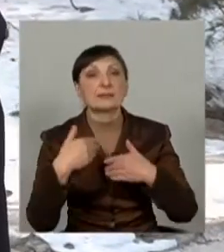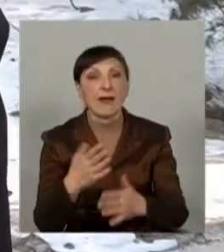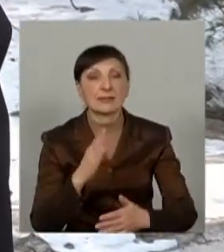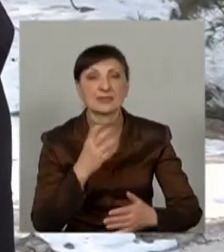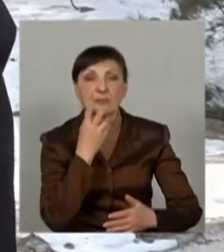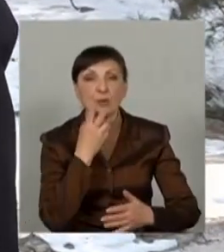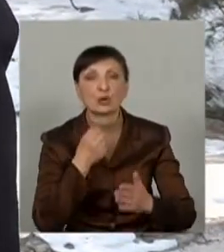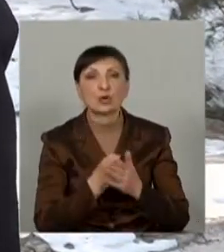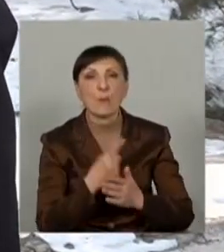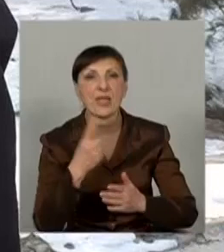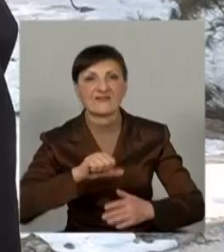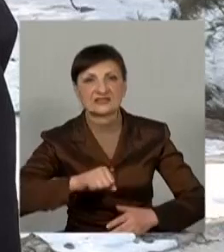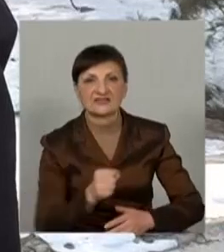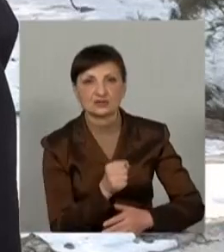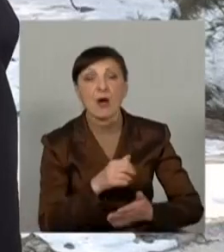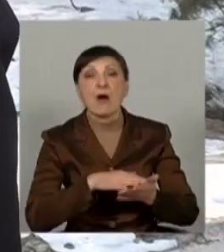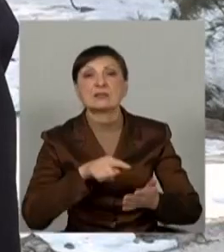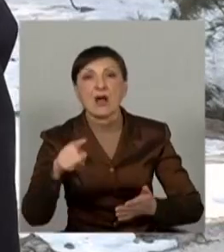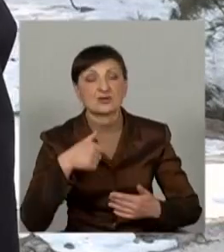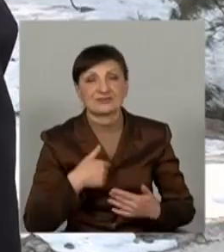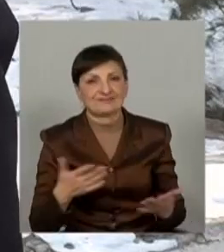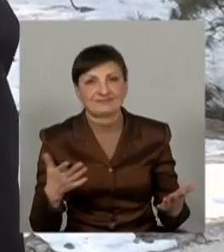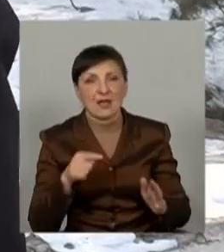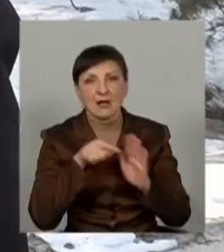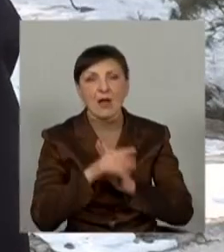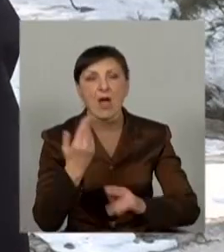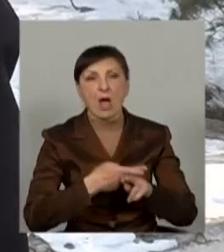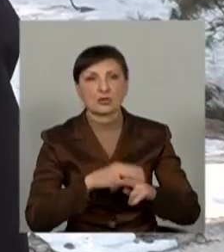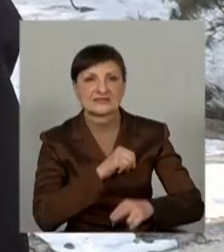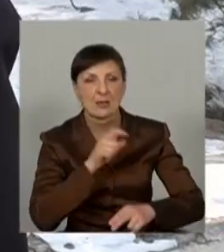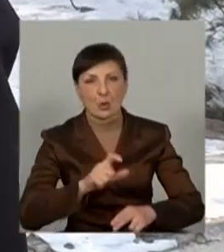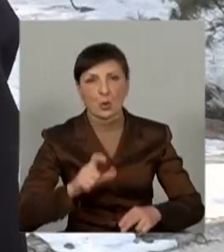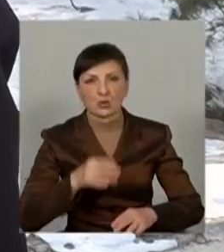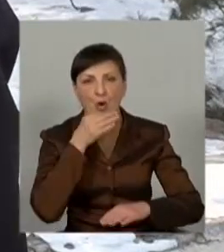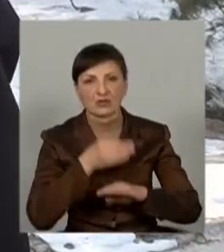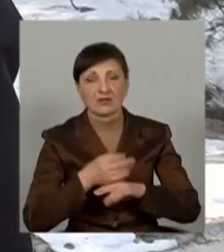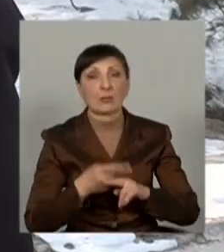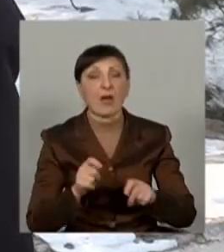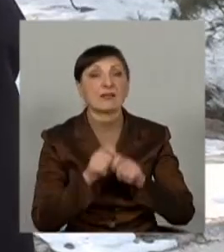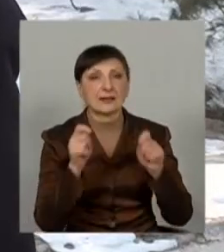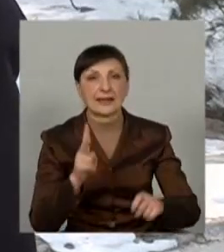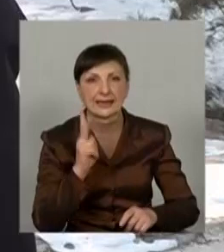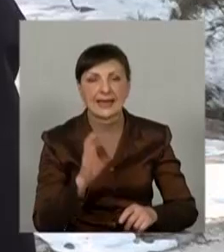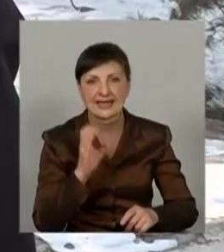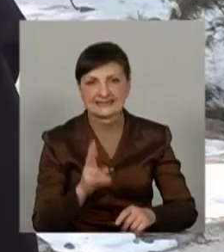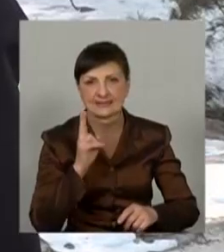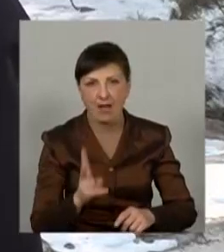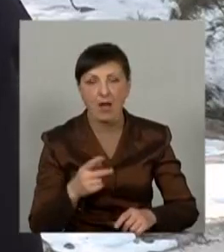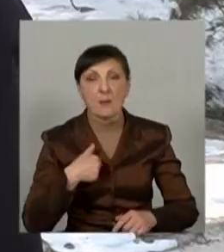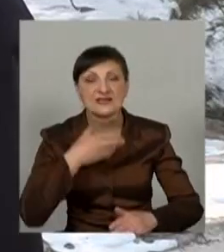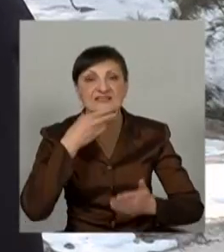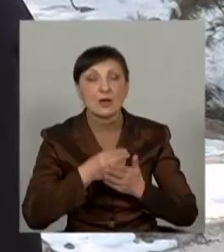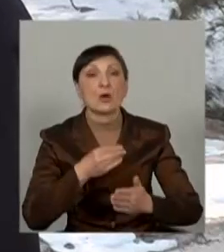до первой задвижки. Дальше мы не лезем. Этим должны заниматься сами жильцы. Для этого и созданы КСК, ОСИ и ПТ. Мы свою